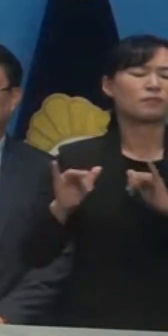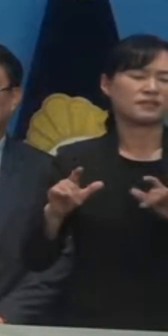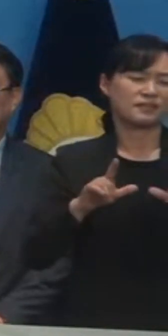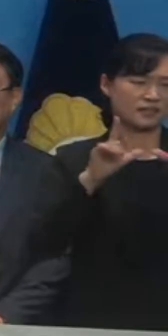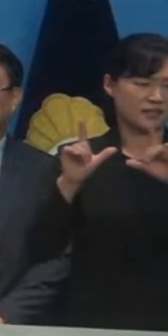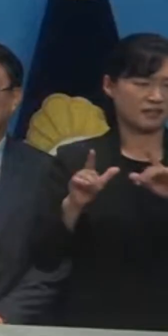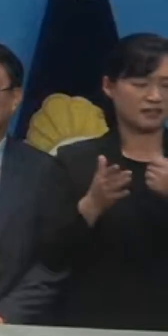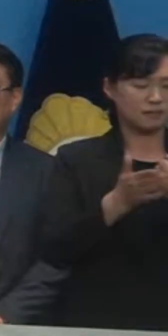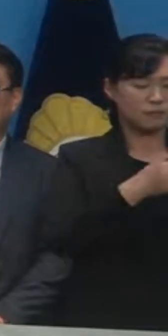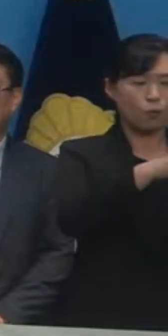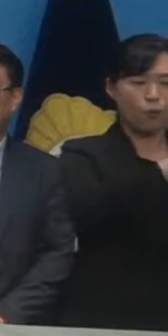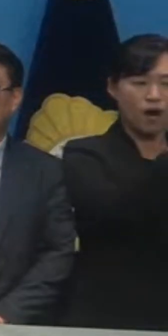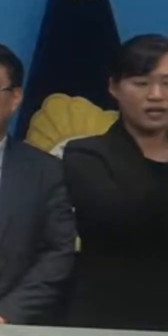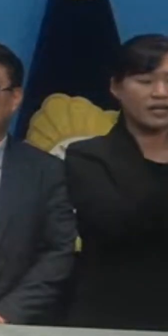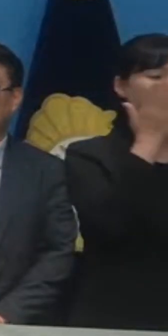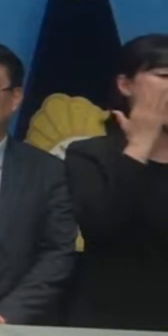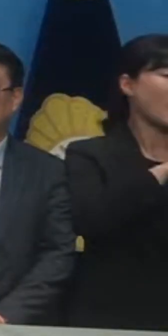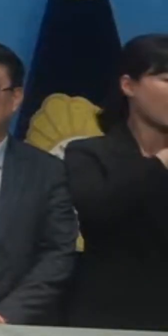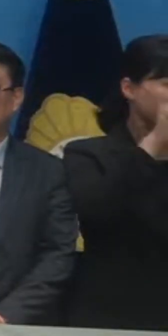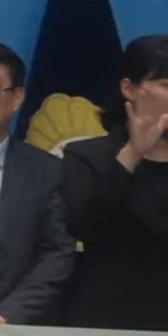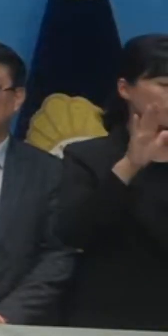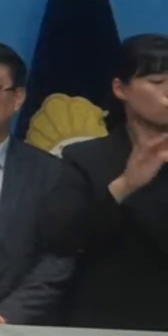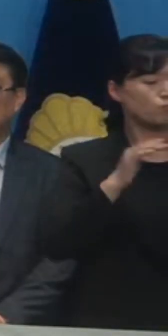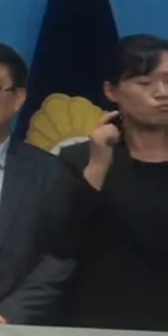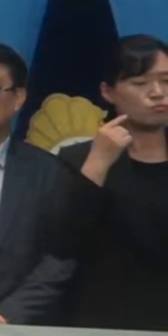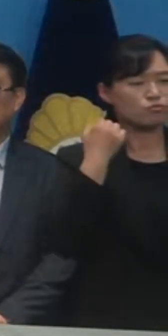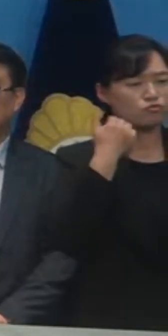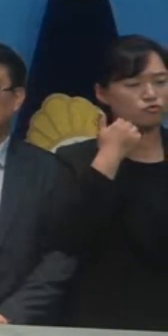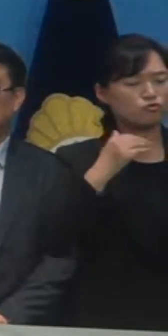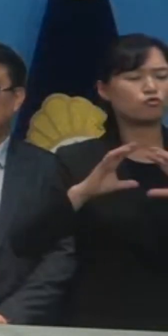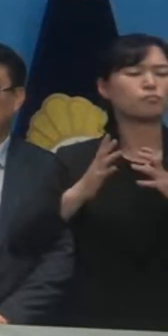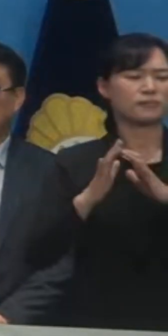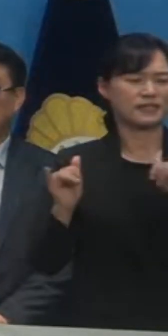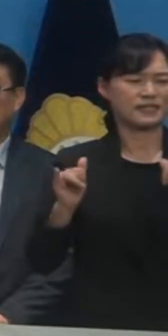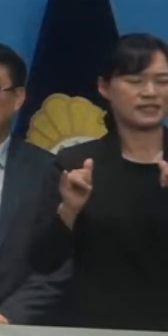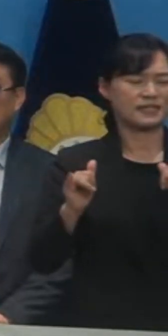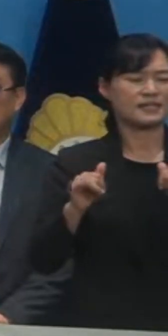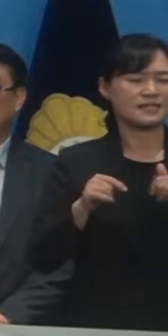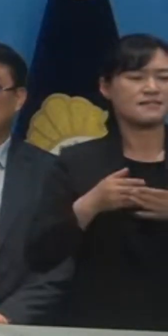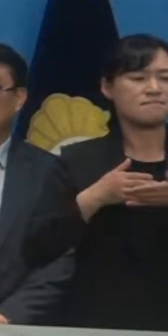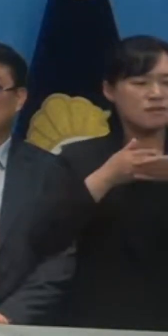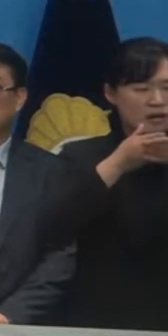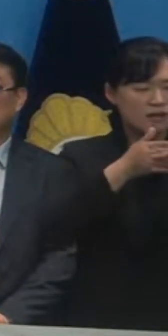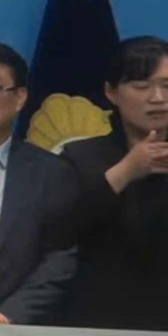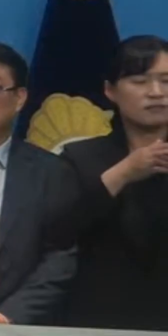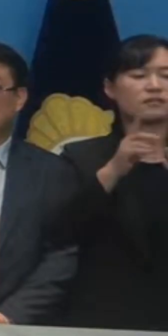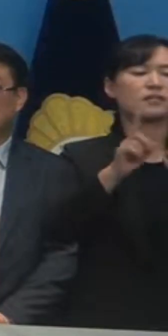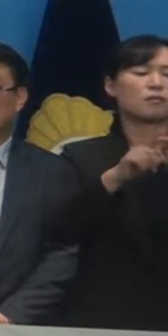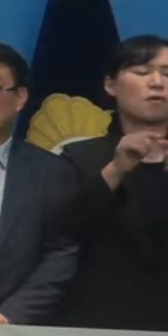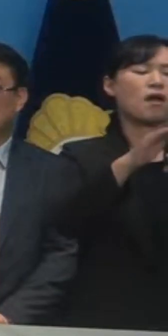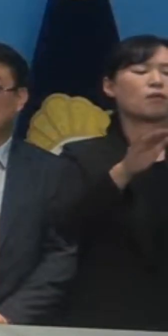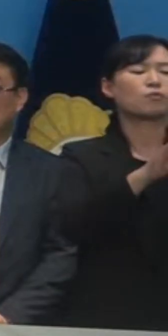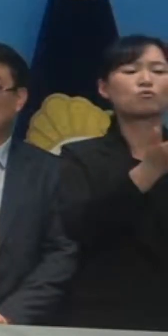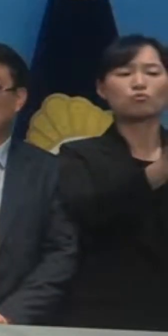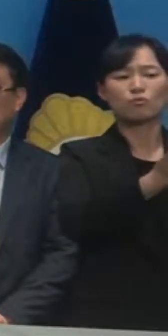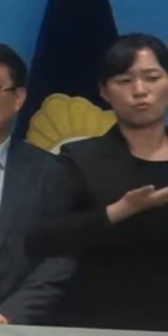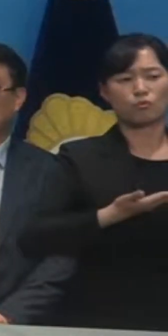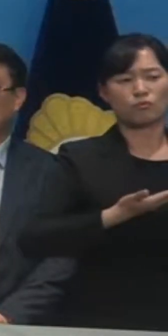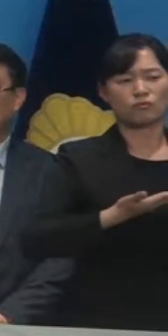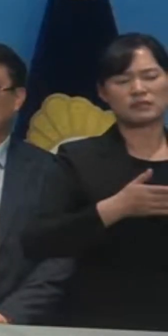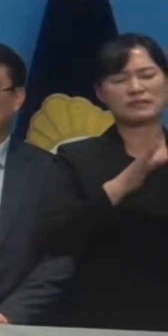해서 왕의 하늘인 국민이 해결해 달라는 진정서나 상소문대로 해결해 주는